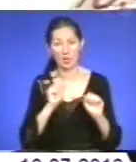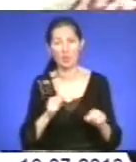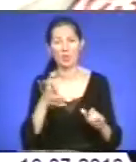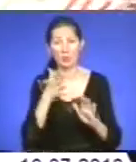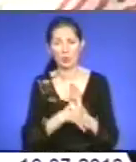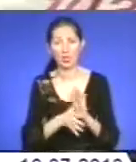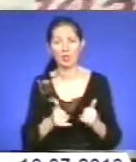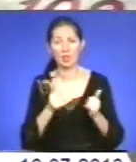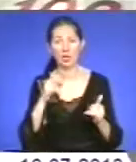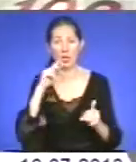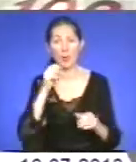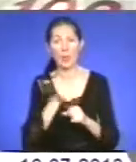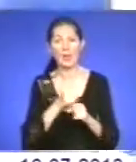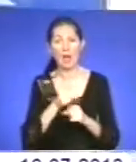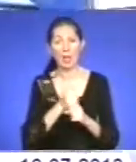медикаменти.